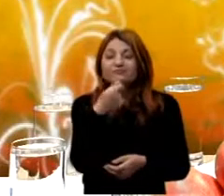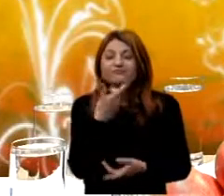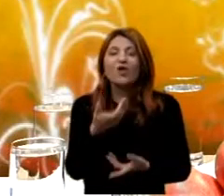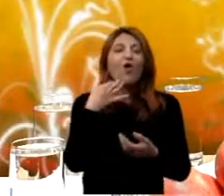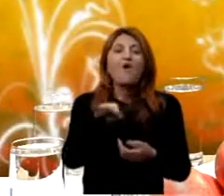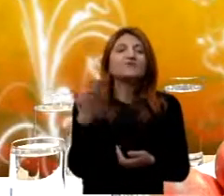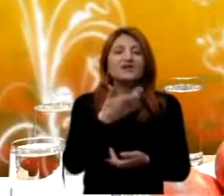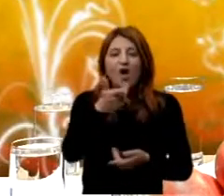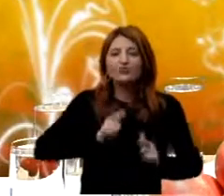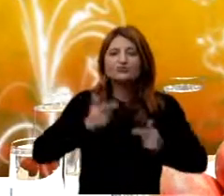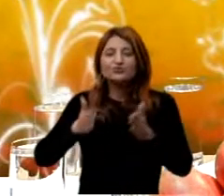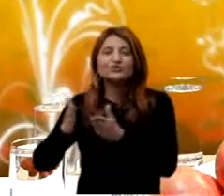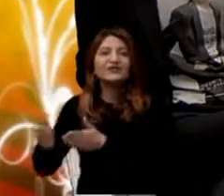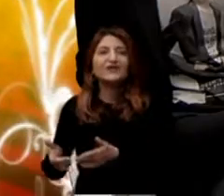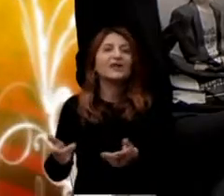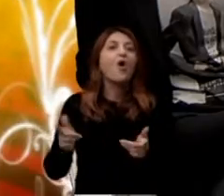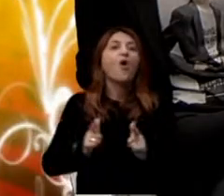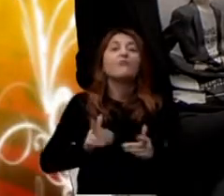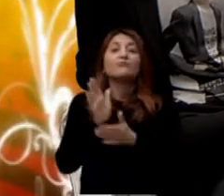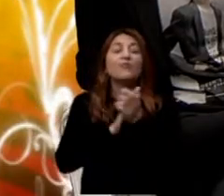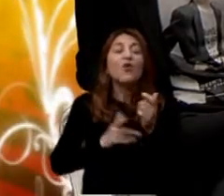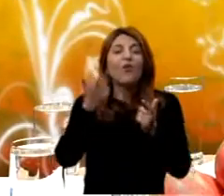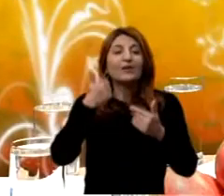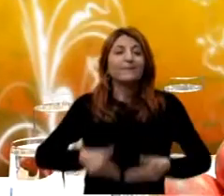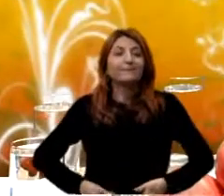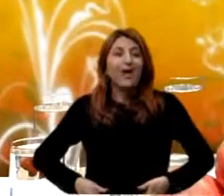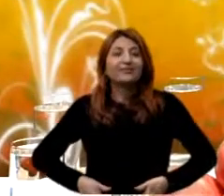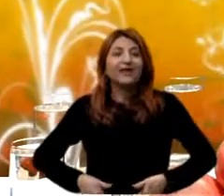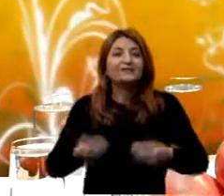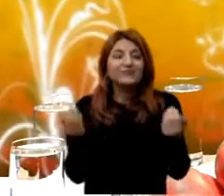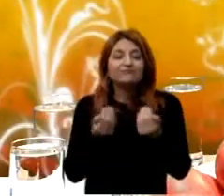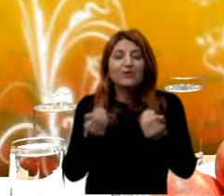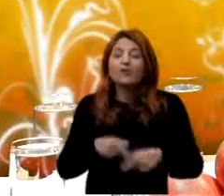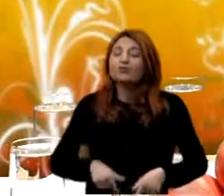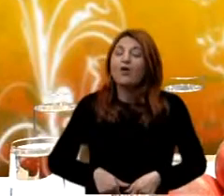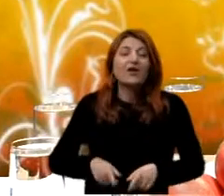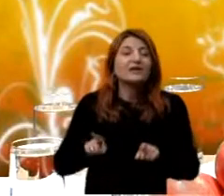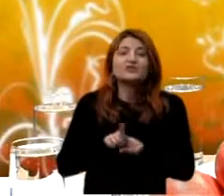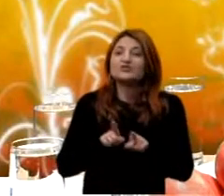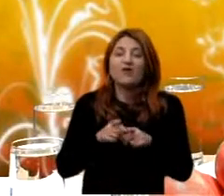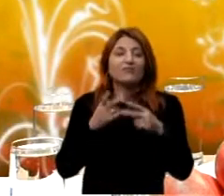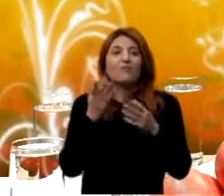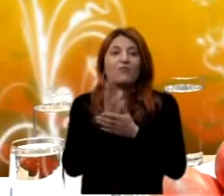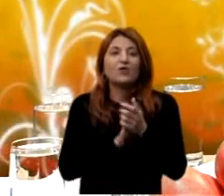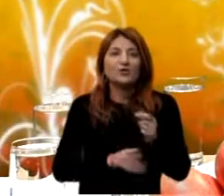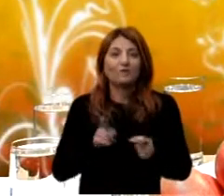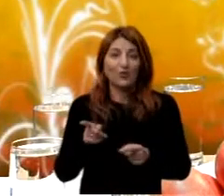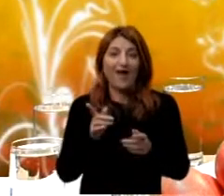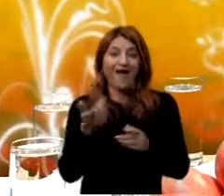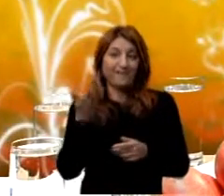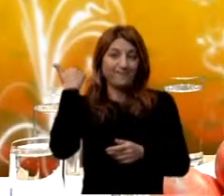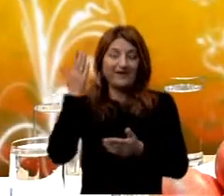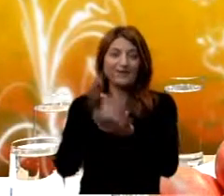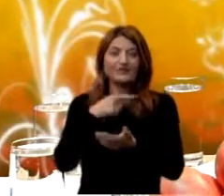rođenja. U maternici. Da, u maternici. To smo imali ovdje posebnu emisiju. Prehrana djece